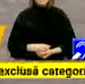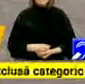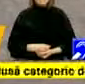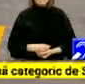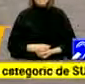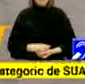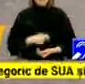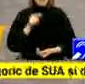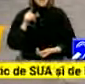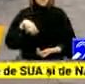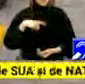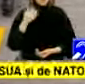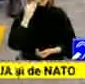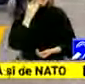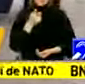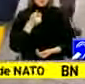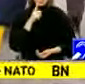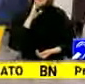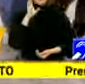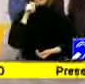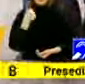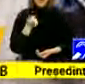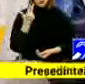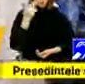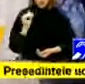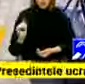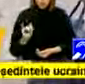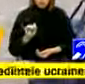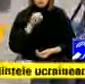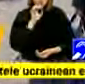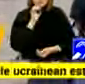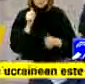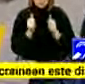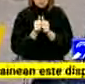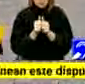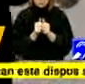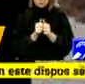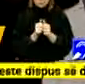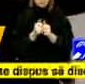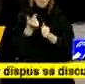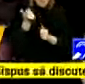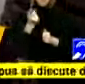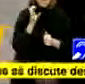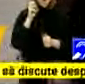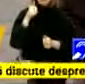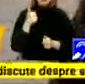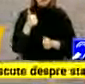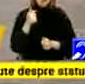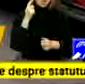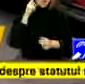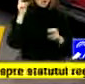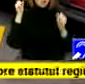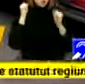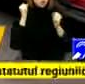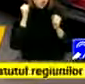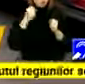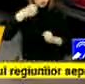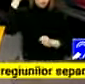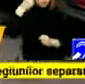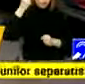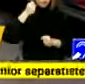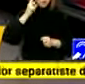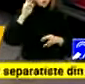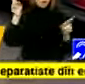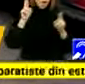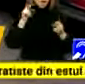În mulțime era și Olga, cu cei trei copii și cățelul familiei. Vin din Odessa. Sunetele bombelor și rachetelor, al sirenelor,